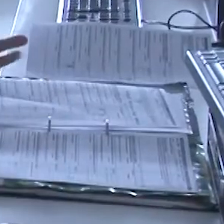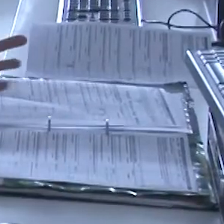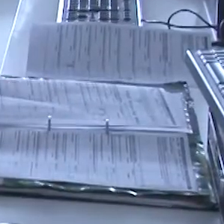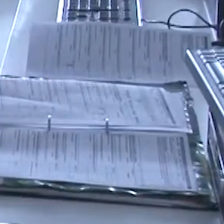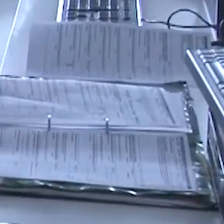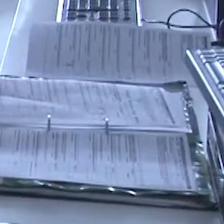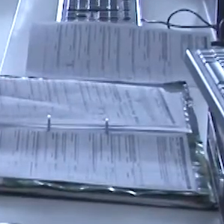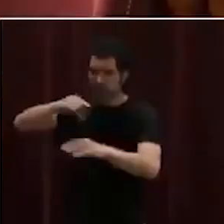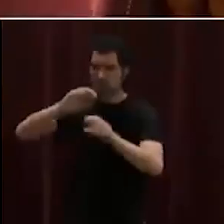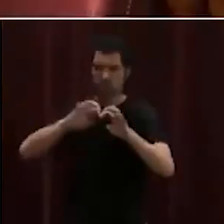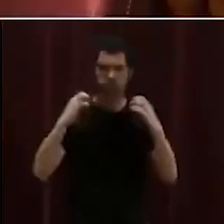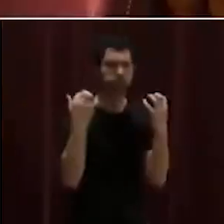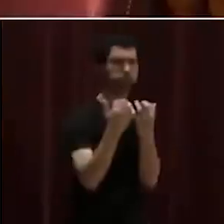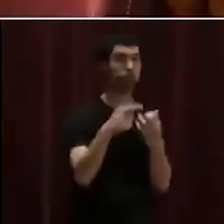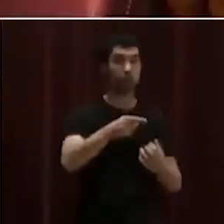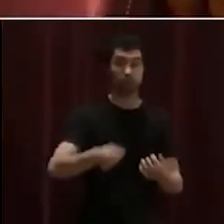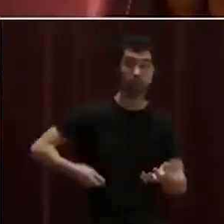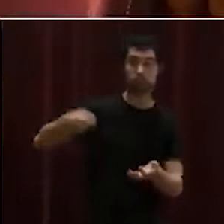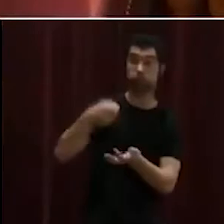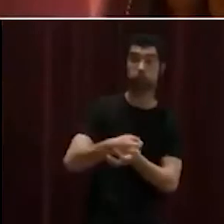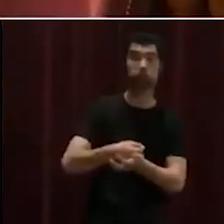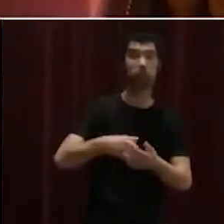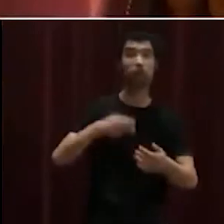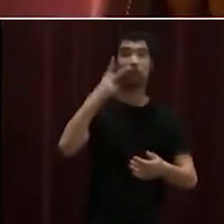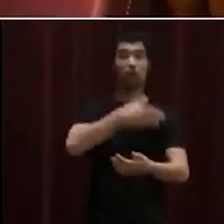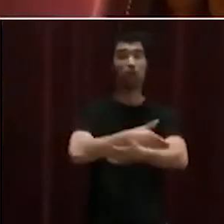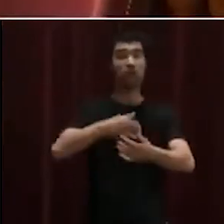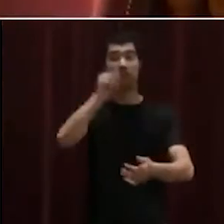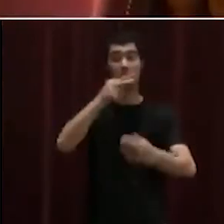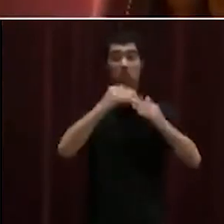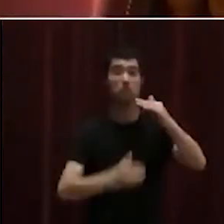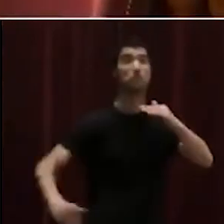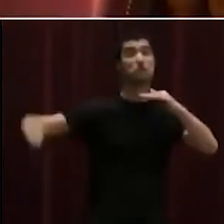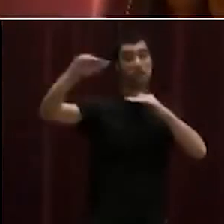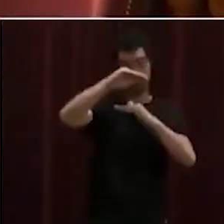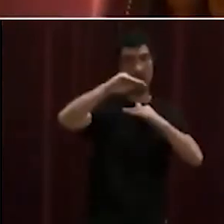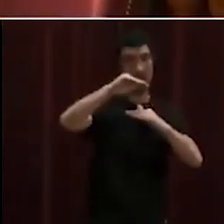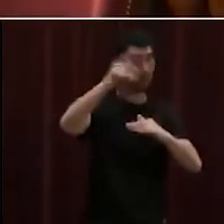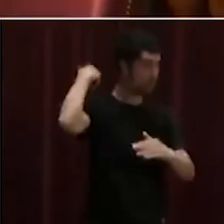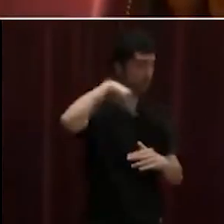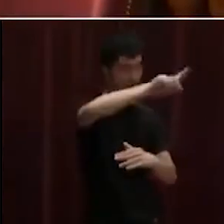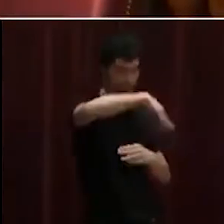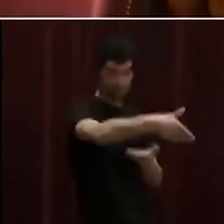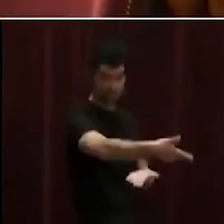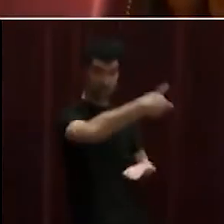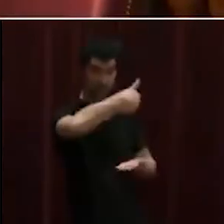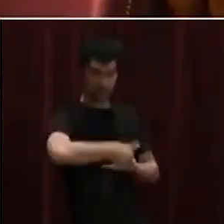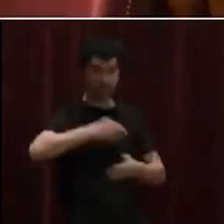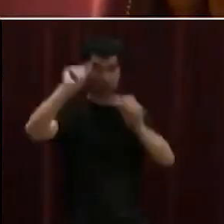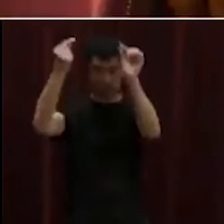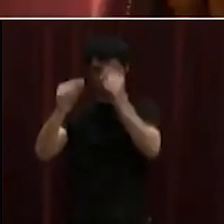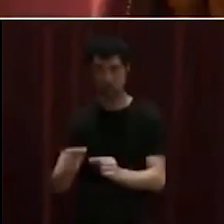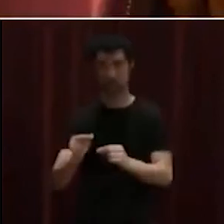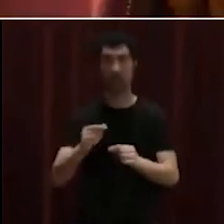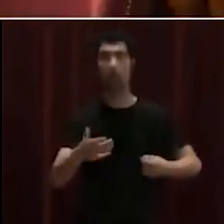autonòmics. Estan parlant d'una quantia molt superior als dos milions d'euros que vostès vàrem fer desmanen els pressupostos per una